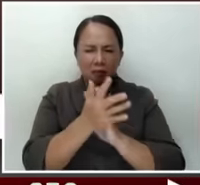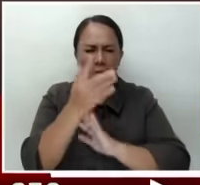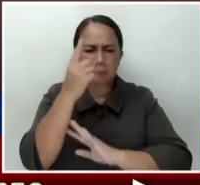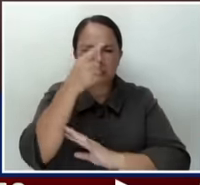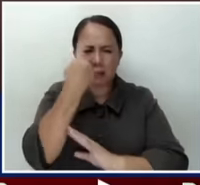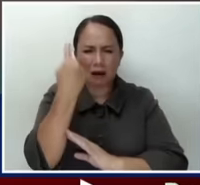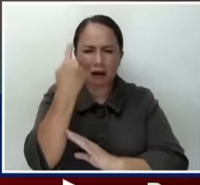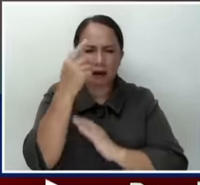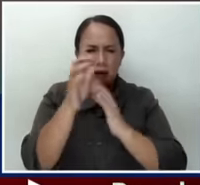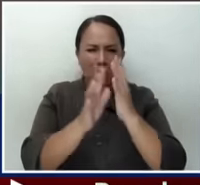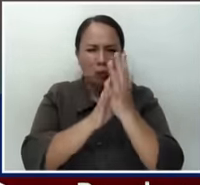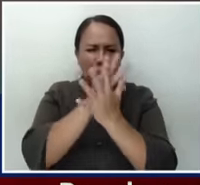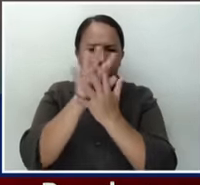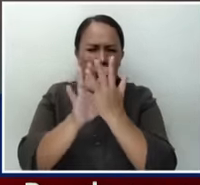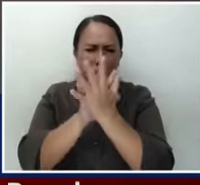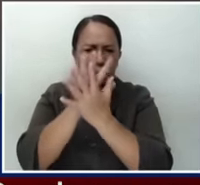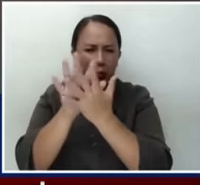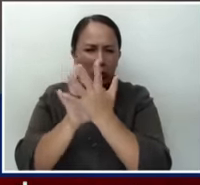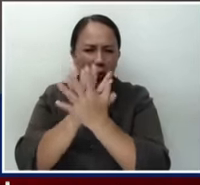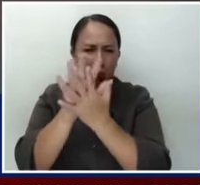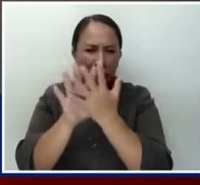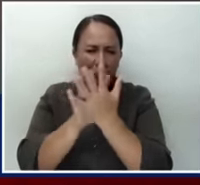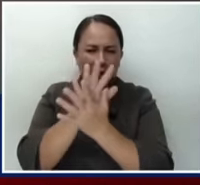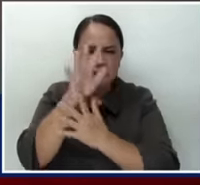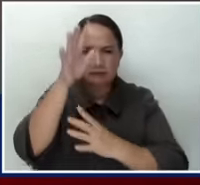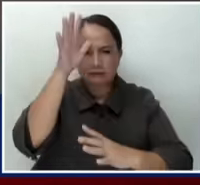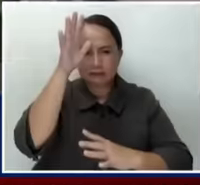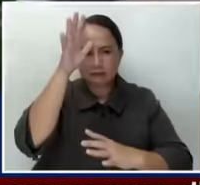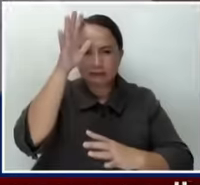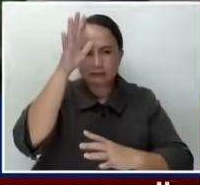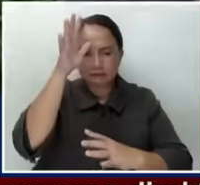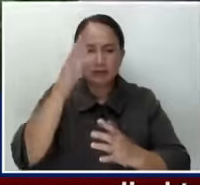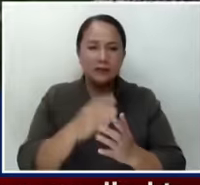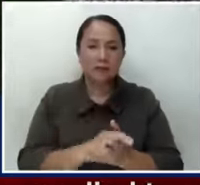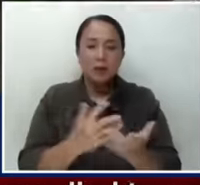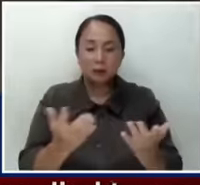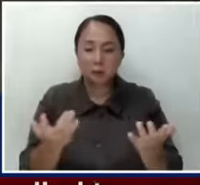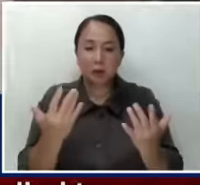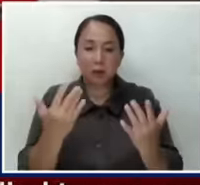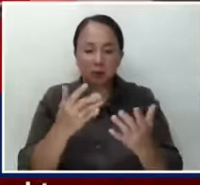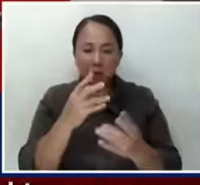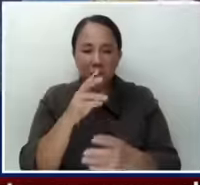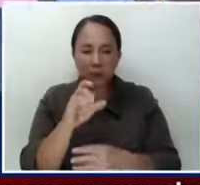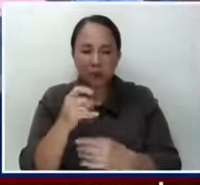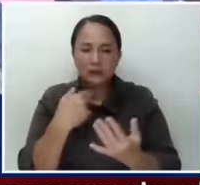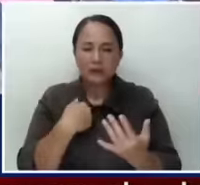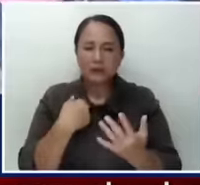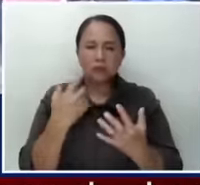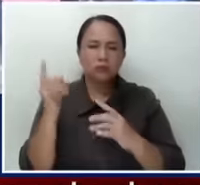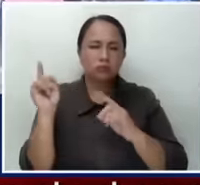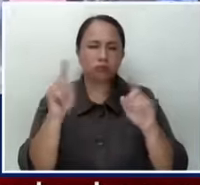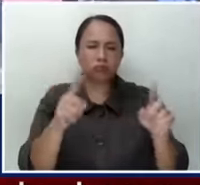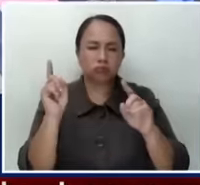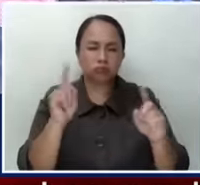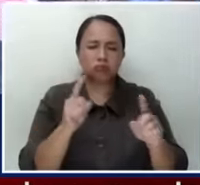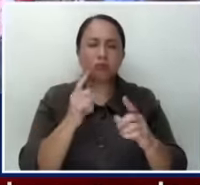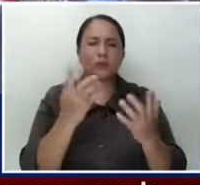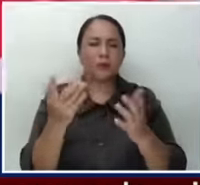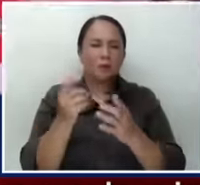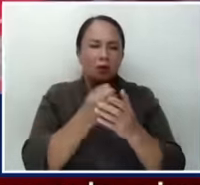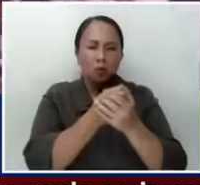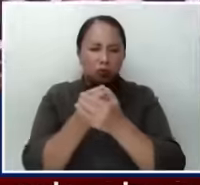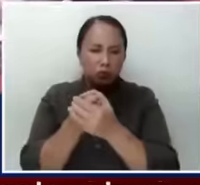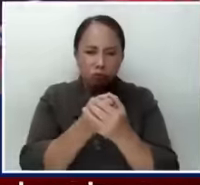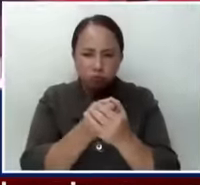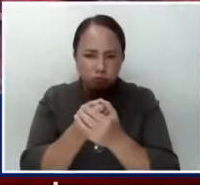lumalabas mula doon sa likuran ng cancer ward. Agad namang nagsidatingan yung mga truck ng bumpero para apulahin ang